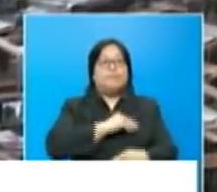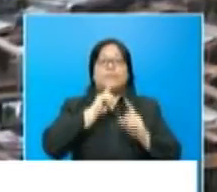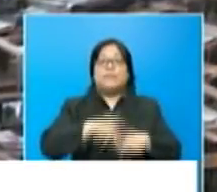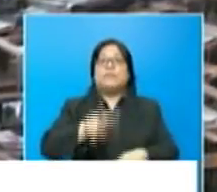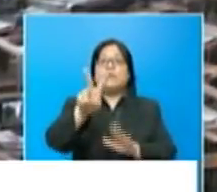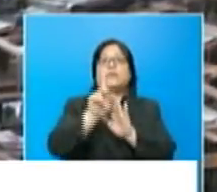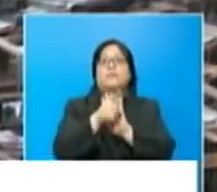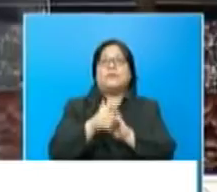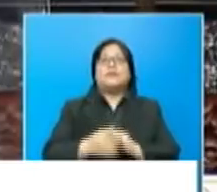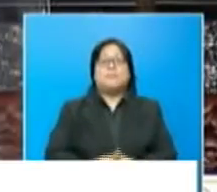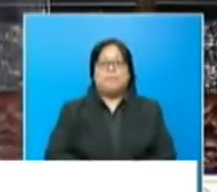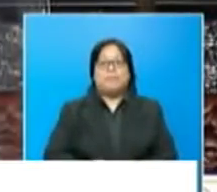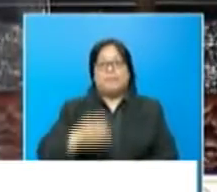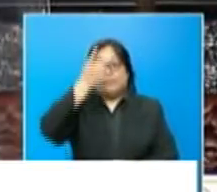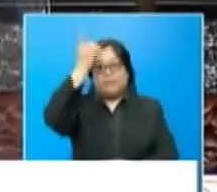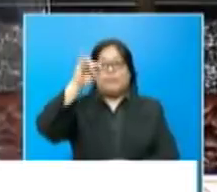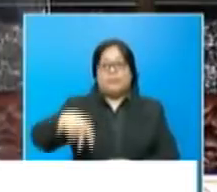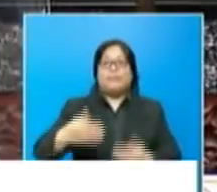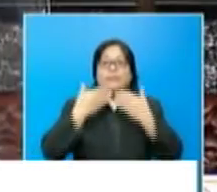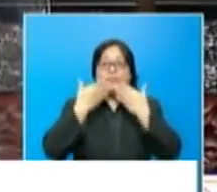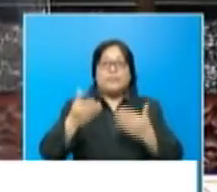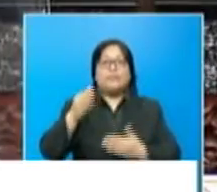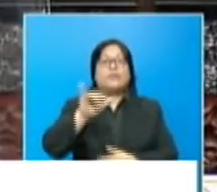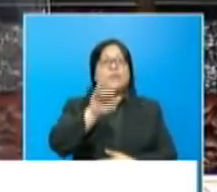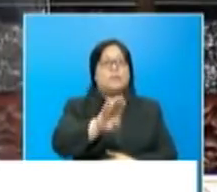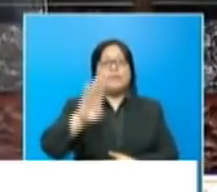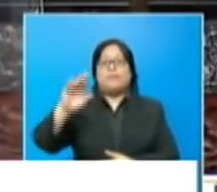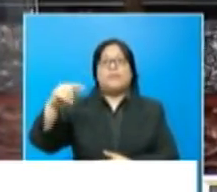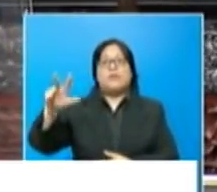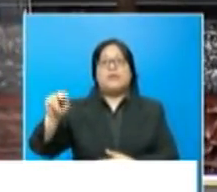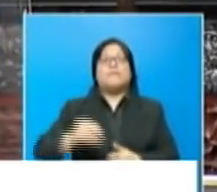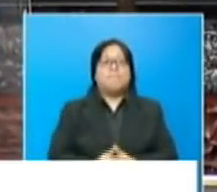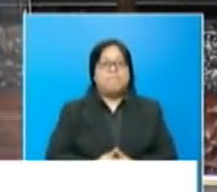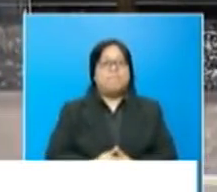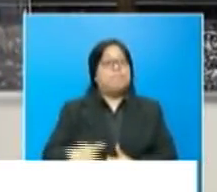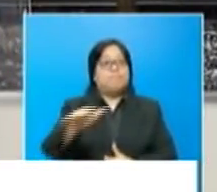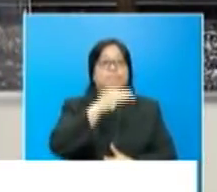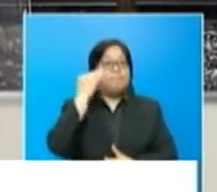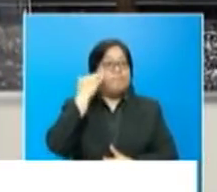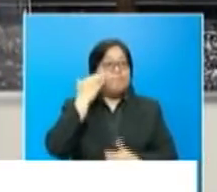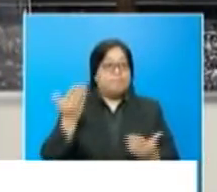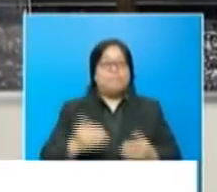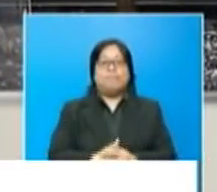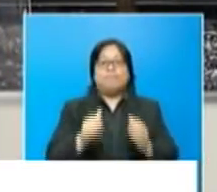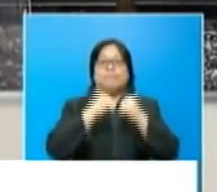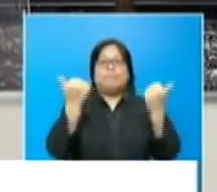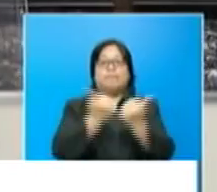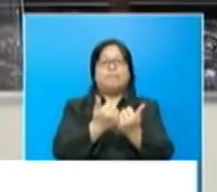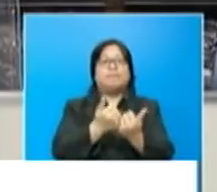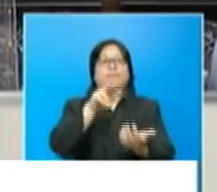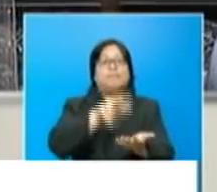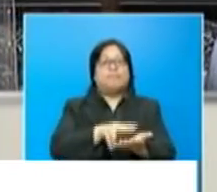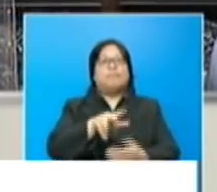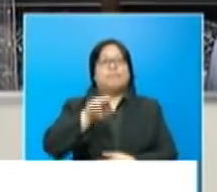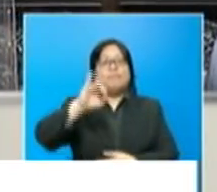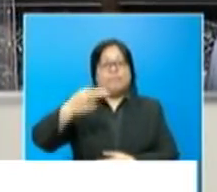kita apabila kita panggil untuk belah bahagi, kita juga tewas, kita juga kalah. Jadi saya rasa tak ada isu bahawa untuk